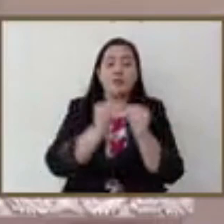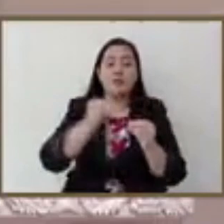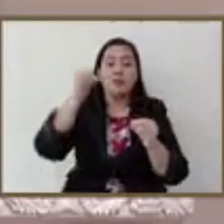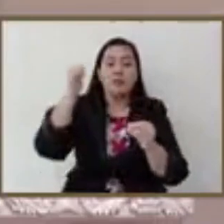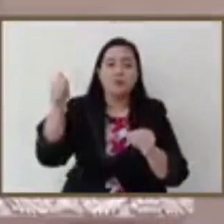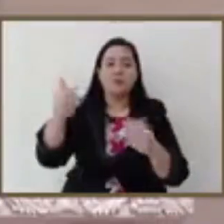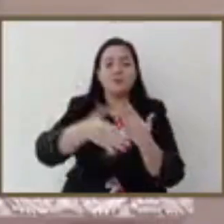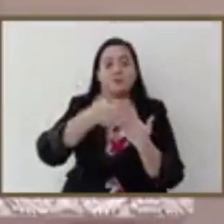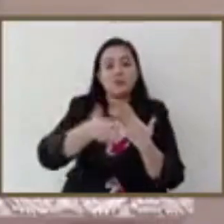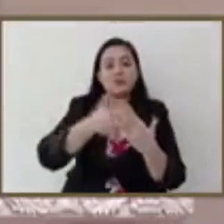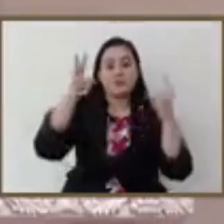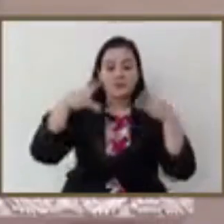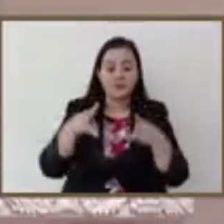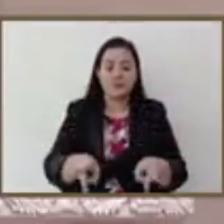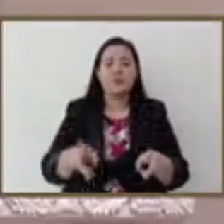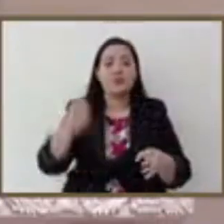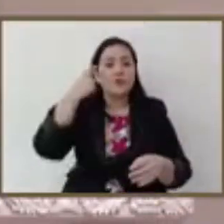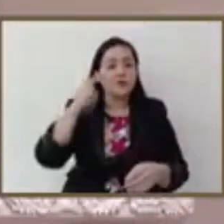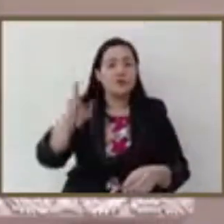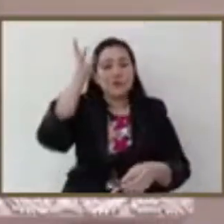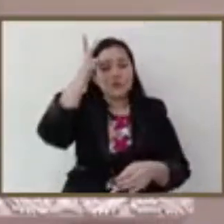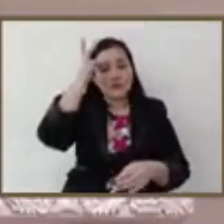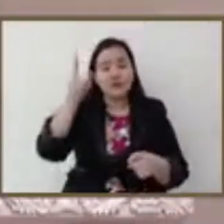take us away from the Word of God.